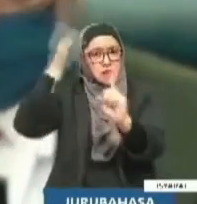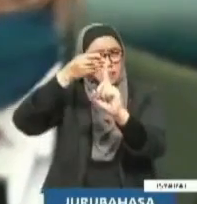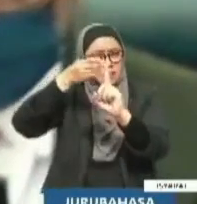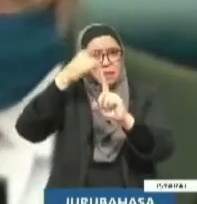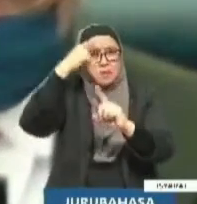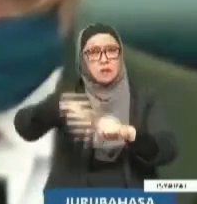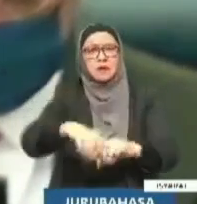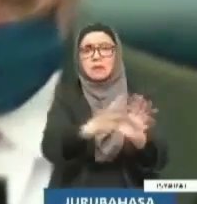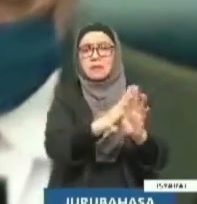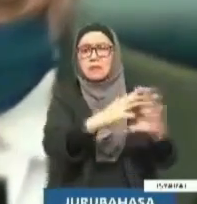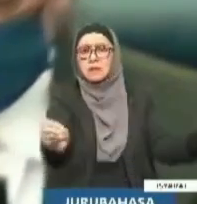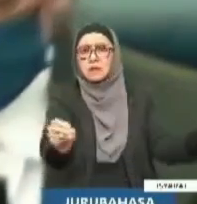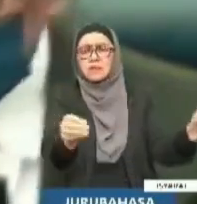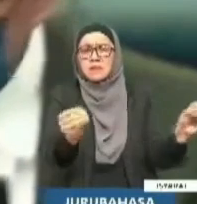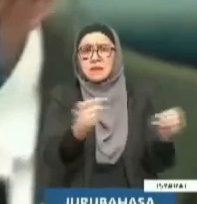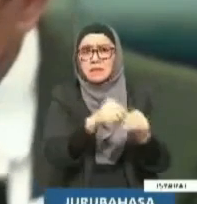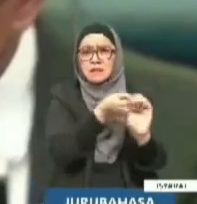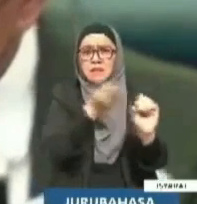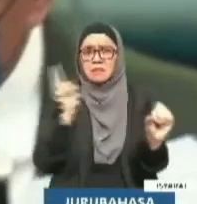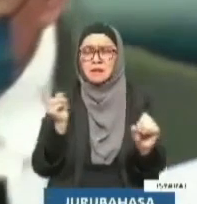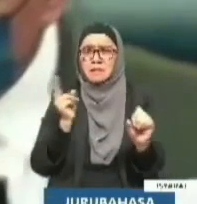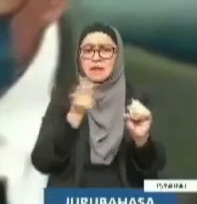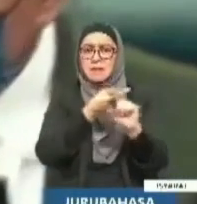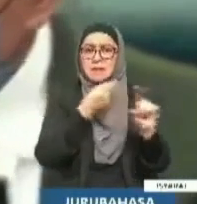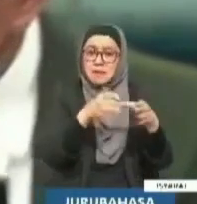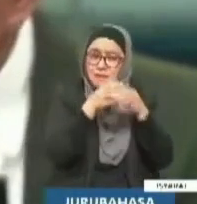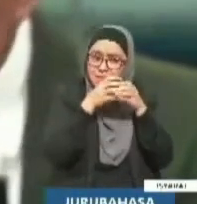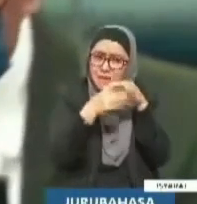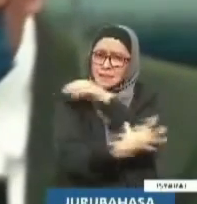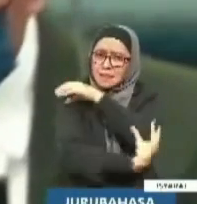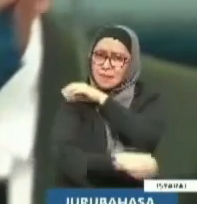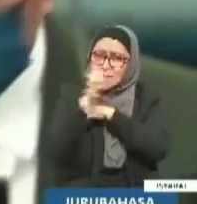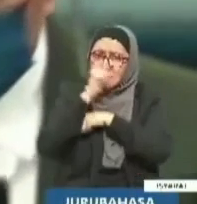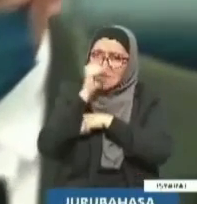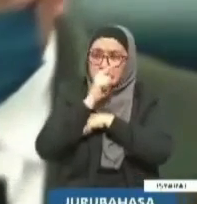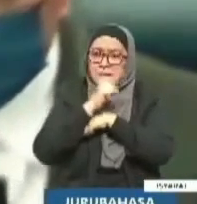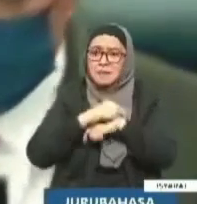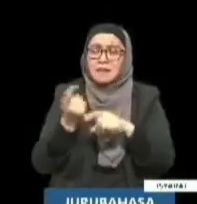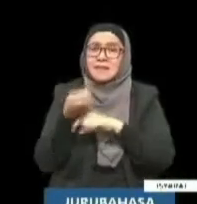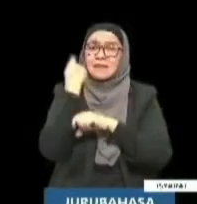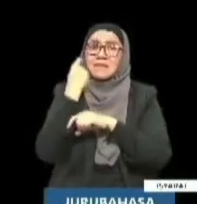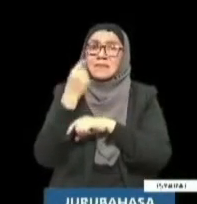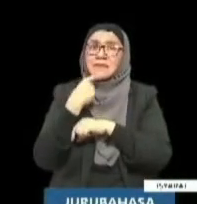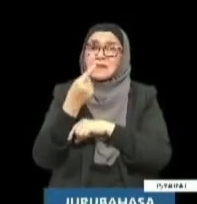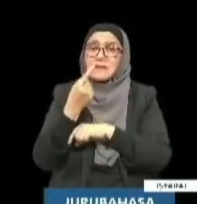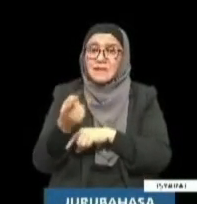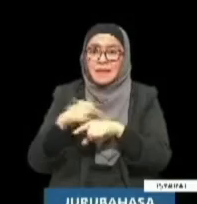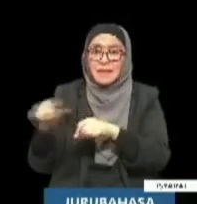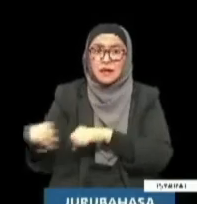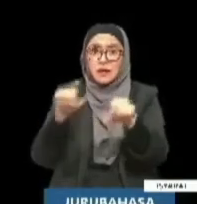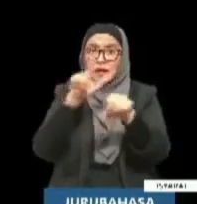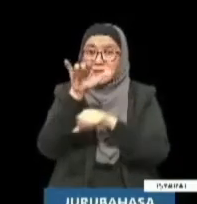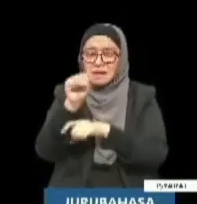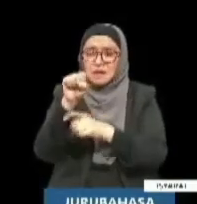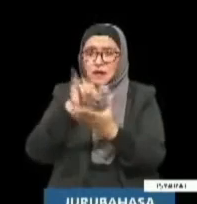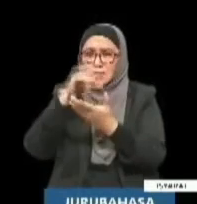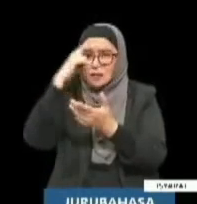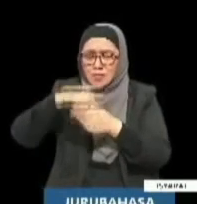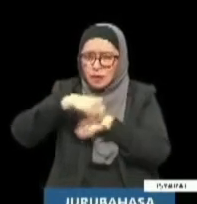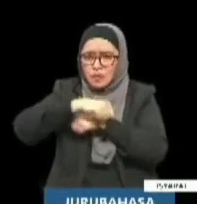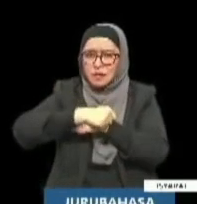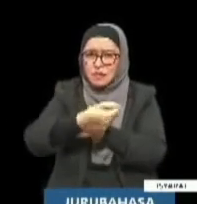pendapatan. Kalau di Sungai Kelias umpamanya disebut tadi, untuk nelayan, untuk kuih dan lain-lain, melibatkan peruntukan